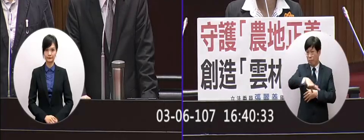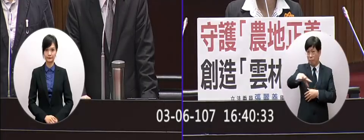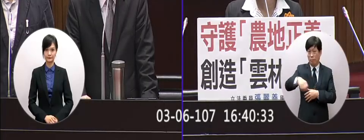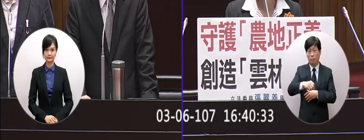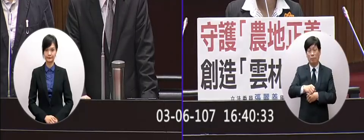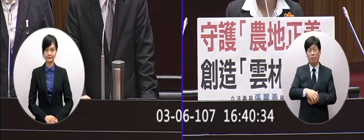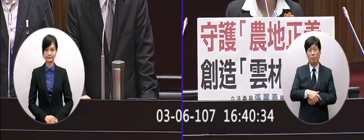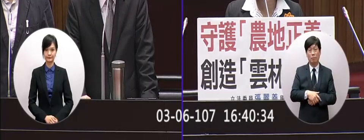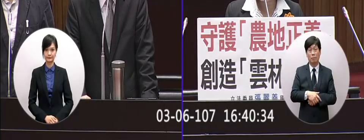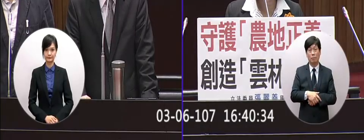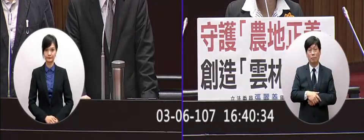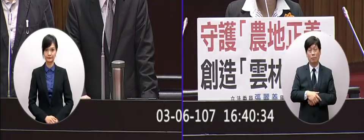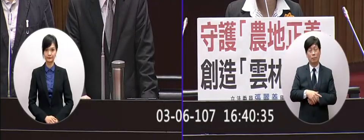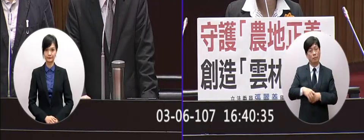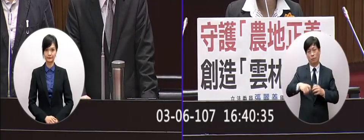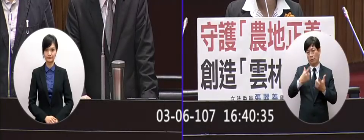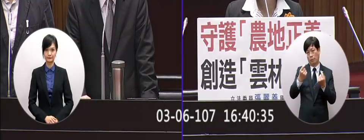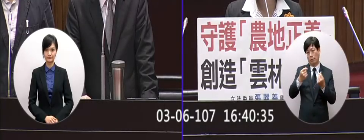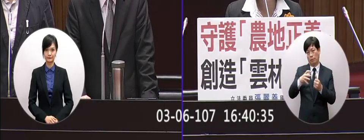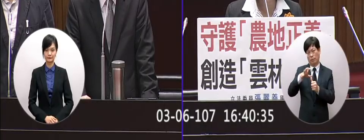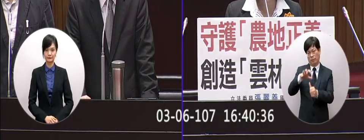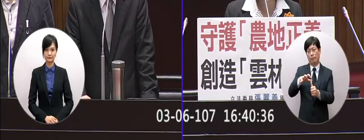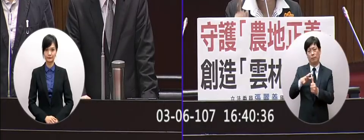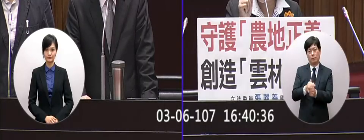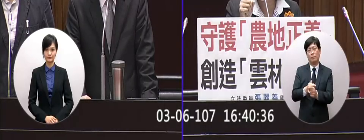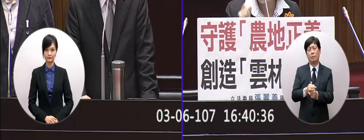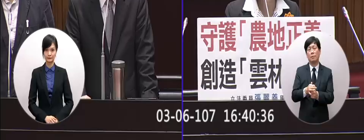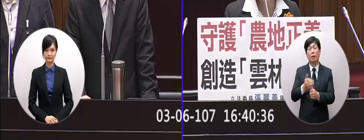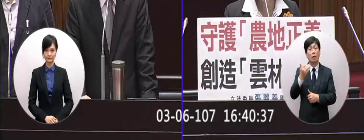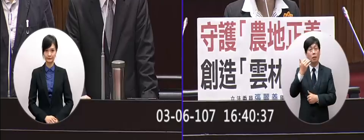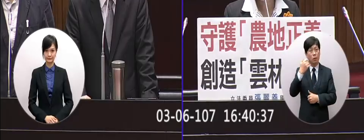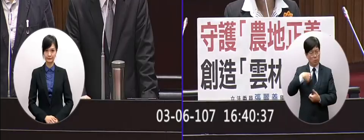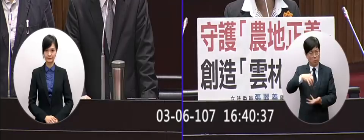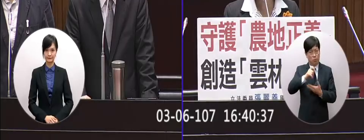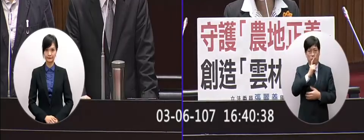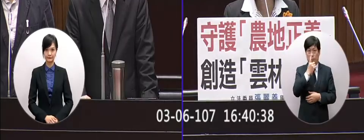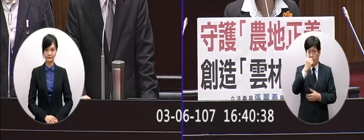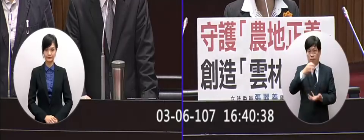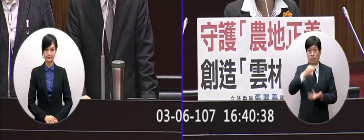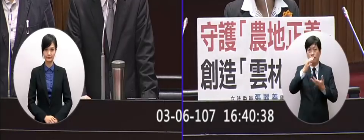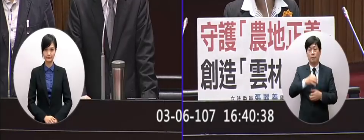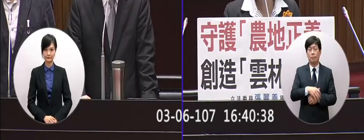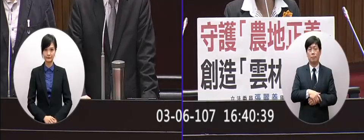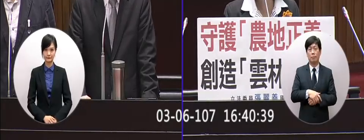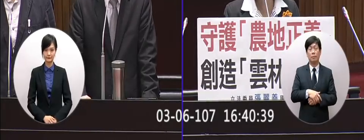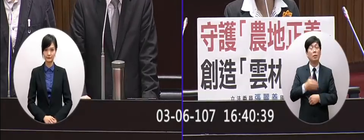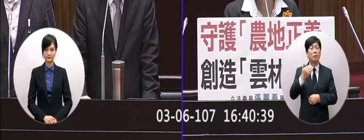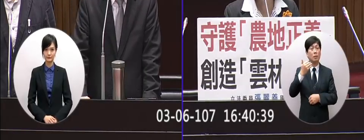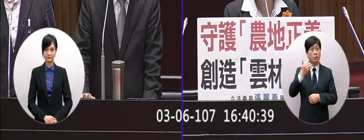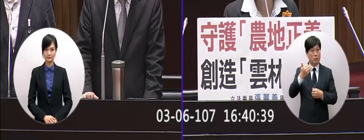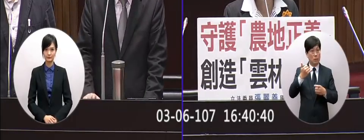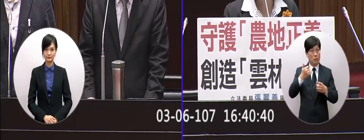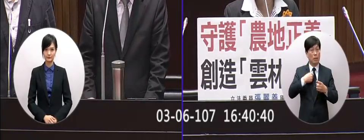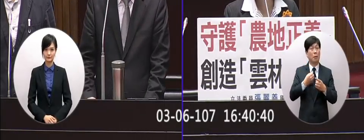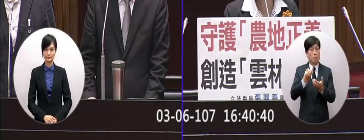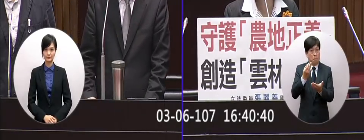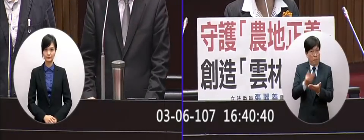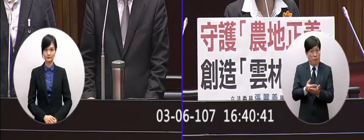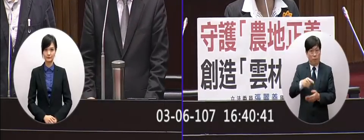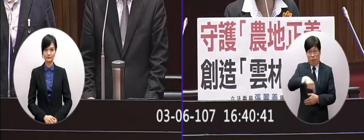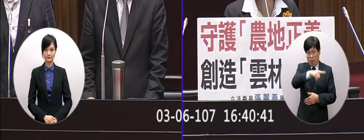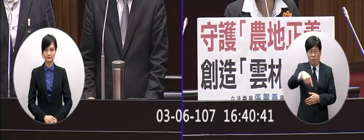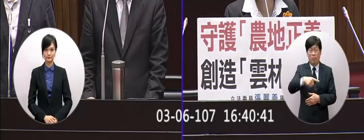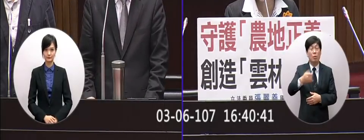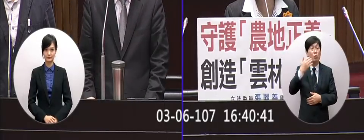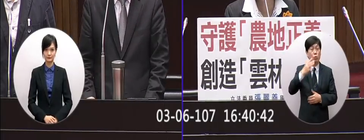全被绑死了，所以呢我只要讲一点，也就是说如何补助这些